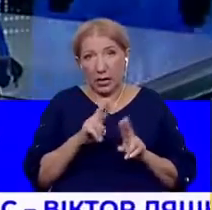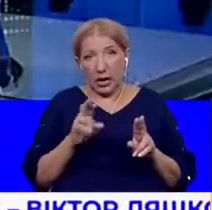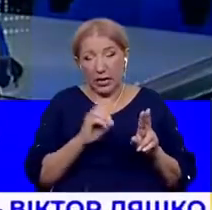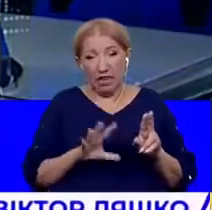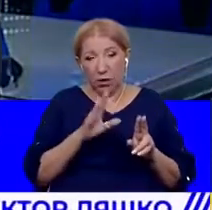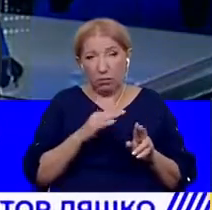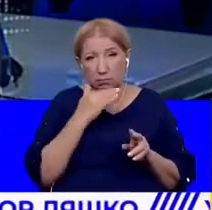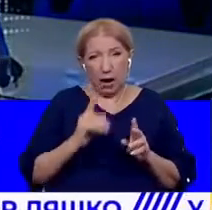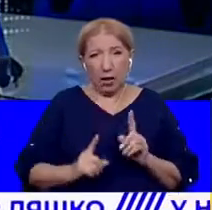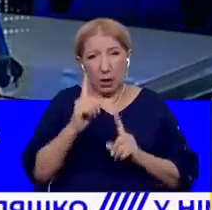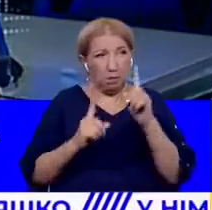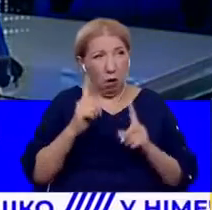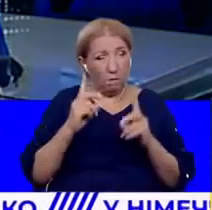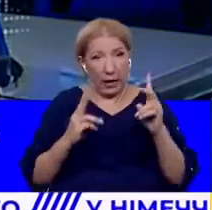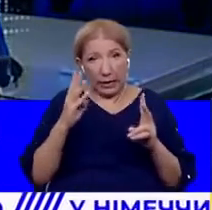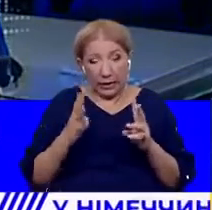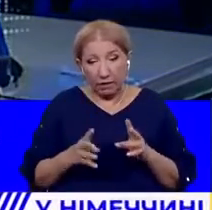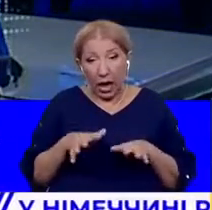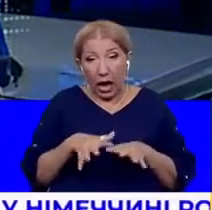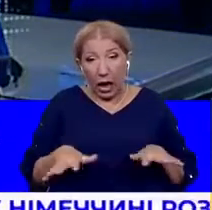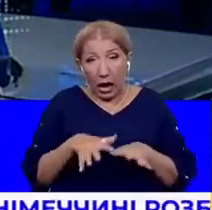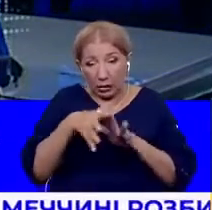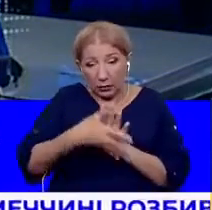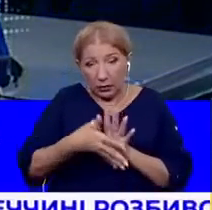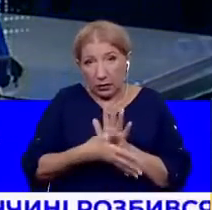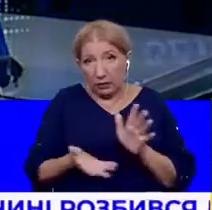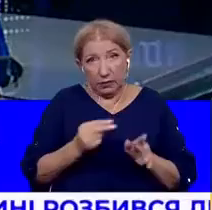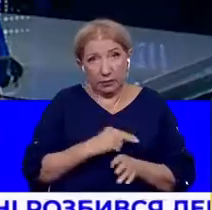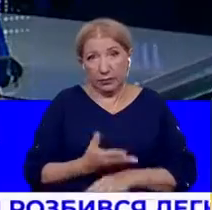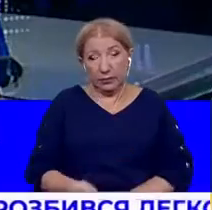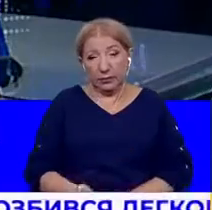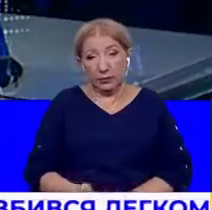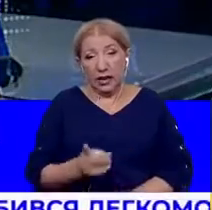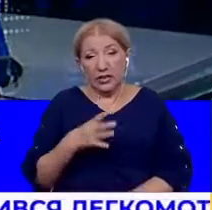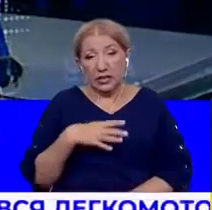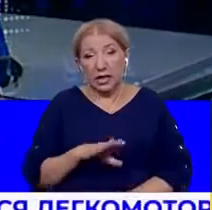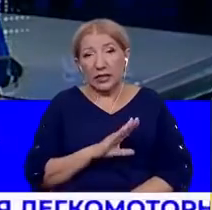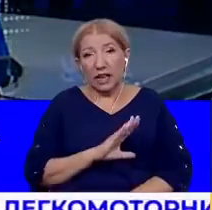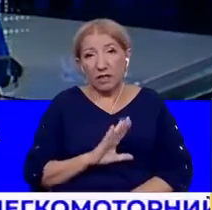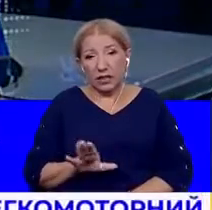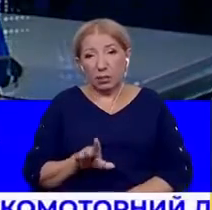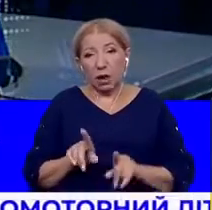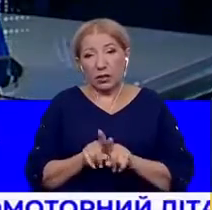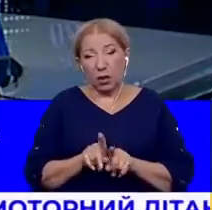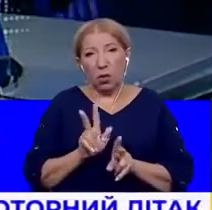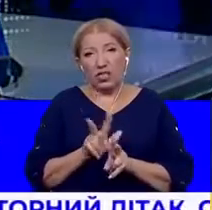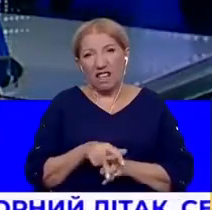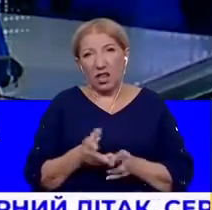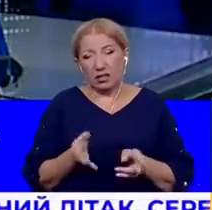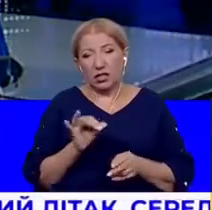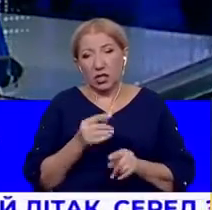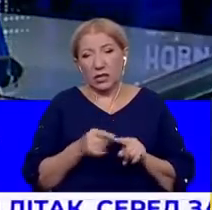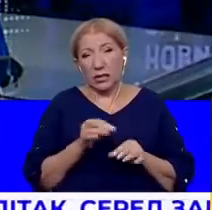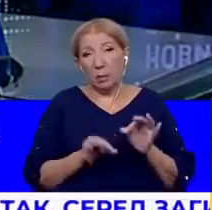європейський, багатоповерхівки. Тому воно просто не витримує такого навантаження, і